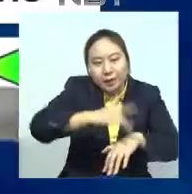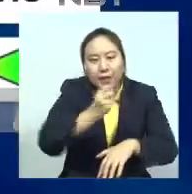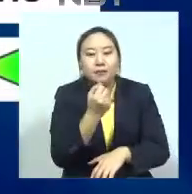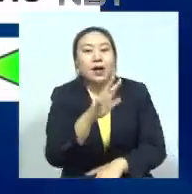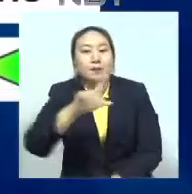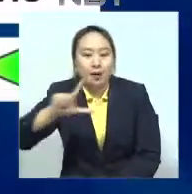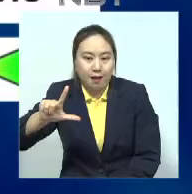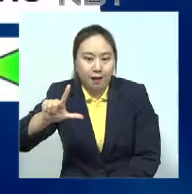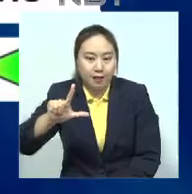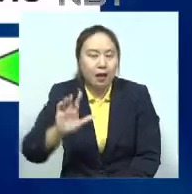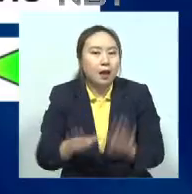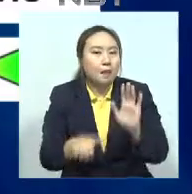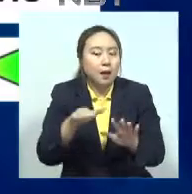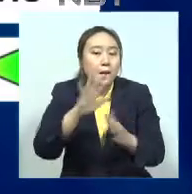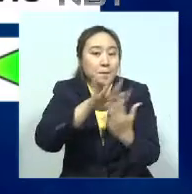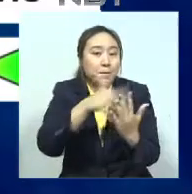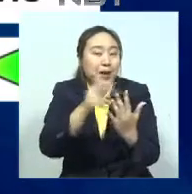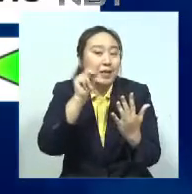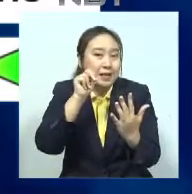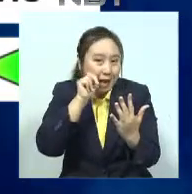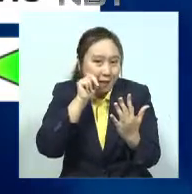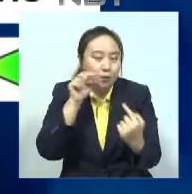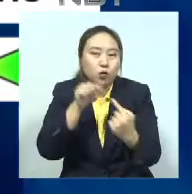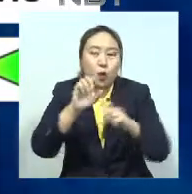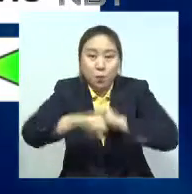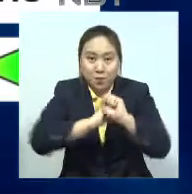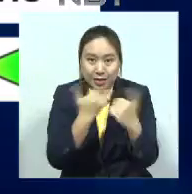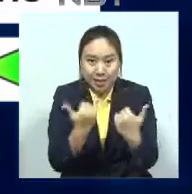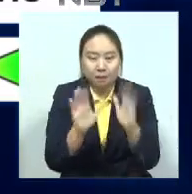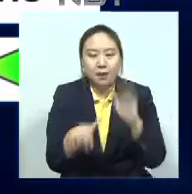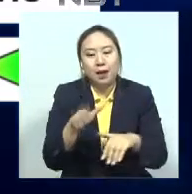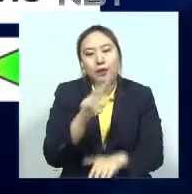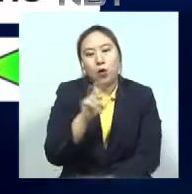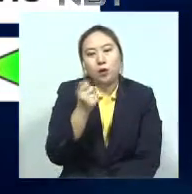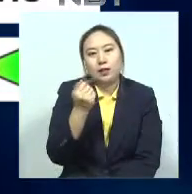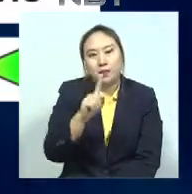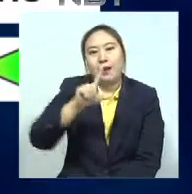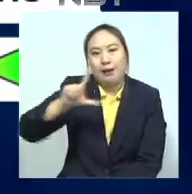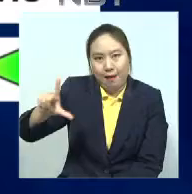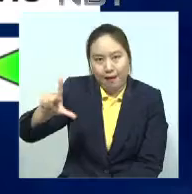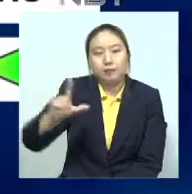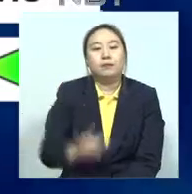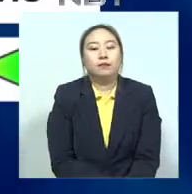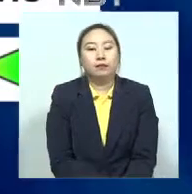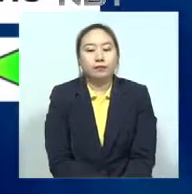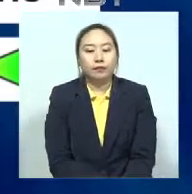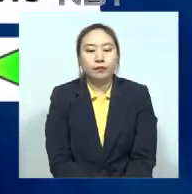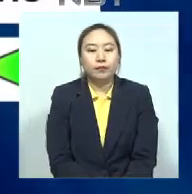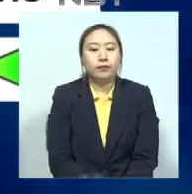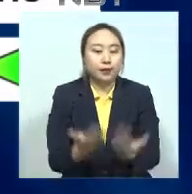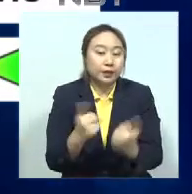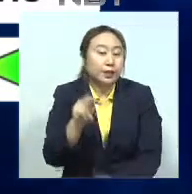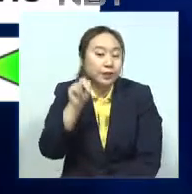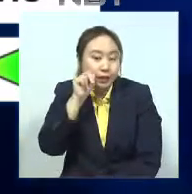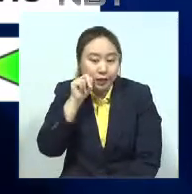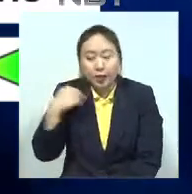ล้านลูกบาศก์เมตรคิดเป็นแผนใช้น้ำสำหรับฤดูฝนปีนี้ก็ประมาณ211ล้านลูกบาศก์เมตรขณะที่ปริมาณ